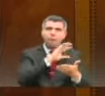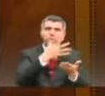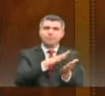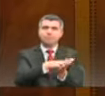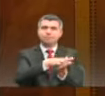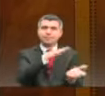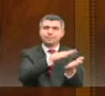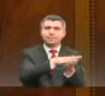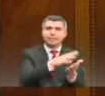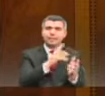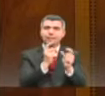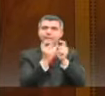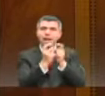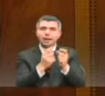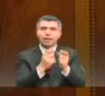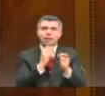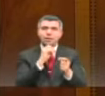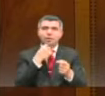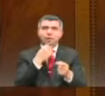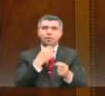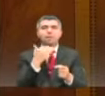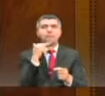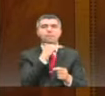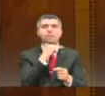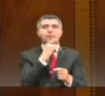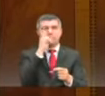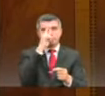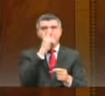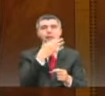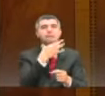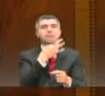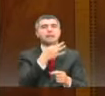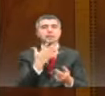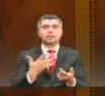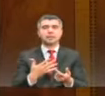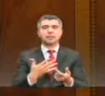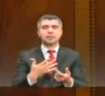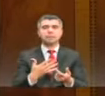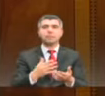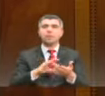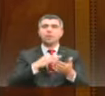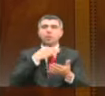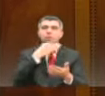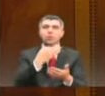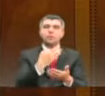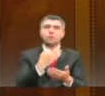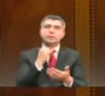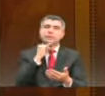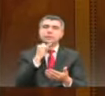أحيانا والمعقدة أحيانا أخرى. وسنحاول أن نوفر مناخا